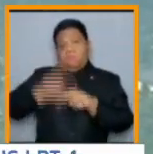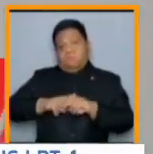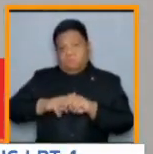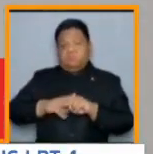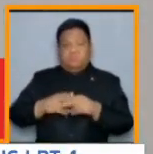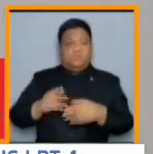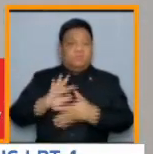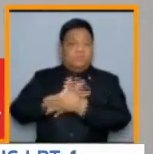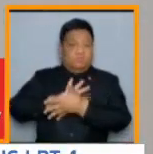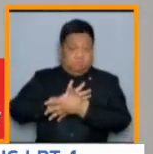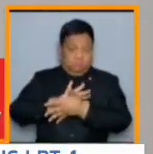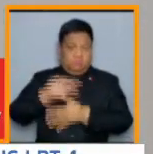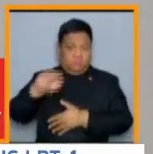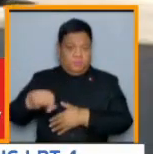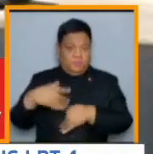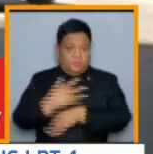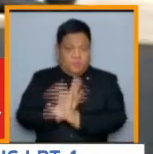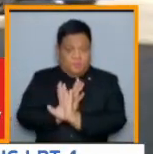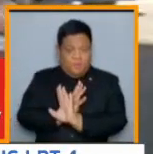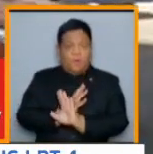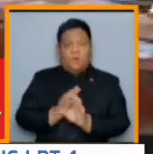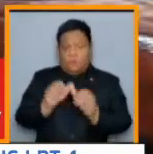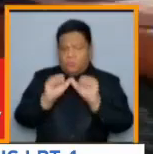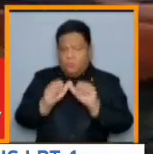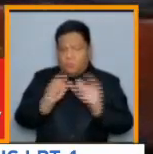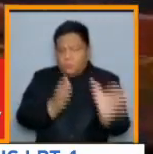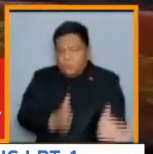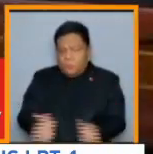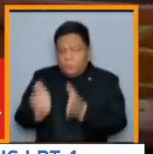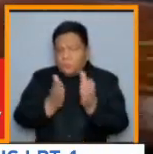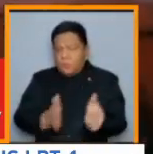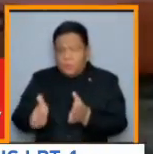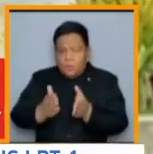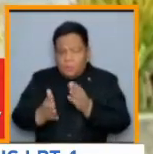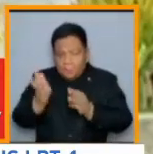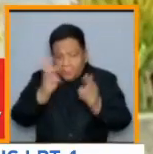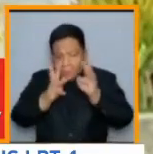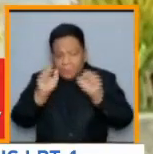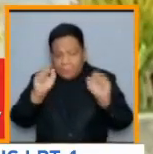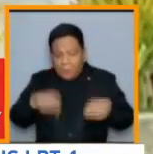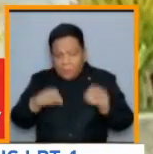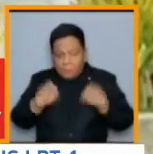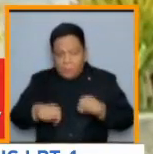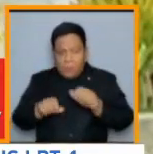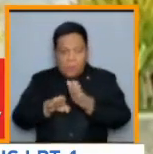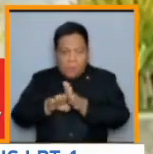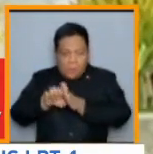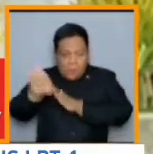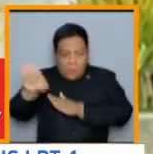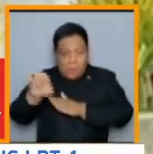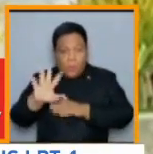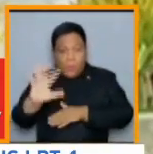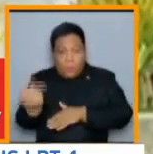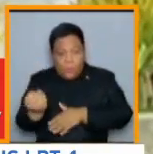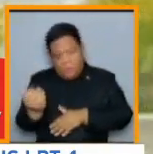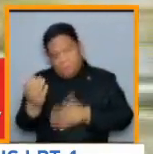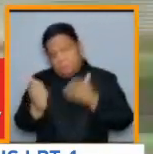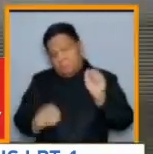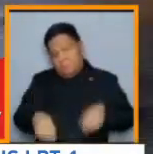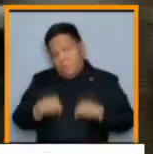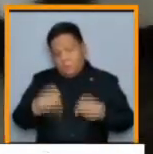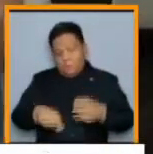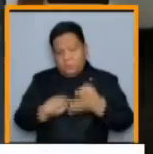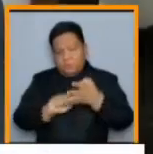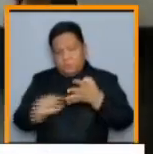ang preparasyon ng lungsod para sa pinangangambahang surge na inaasahan sa ikatlo o ikaapat na linggo ng Enero.